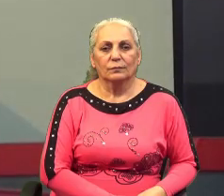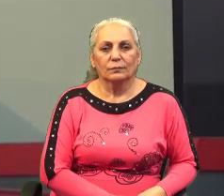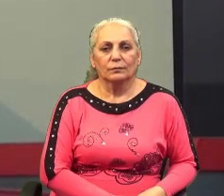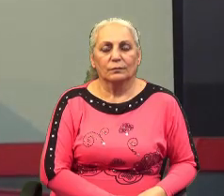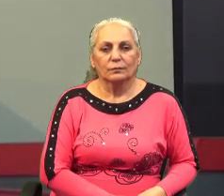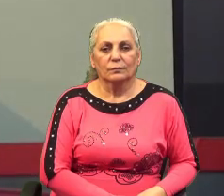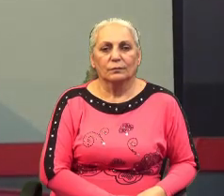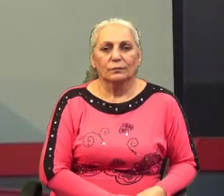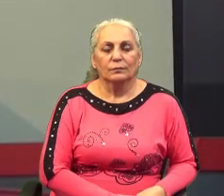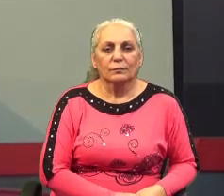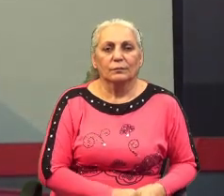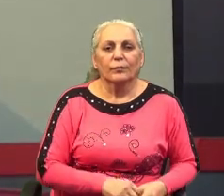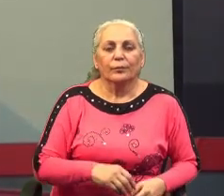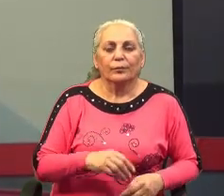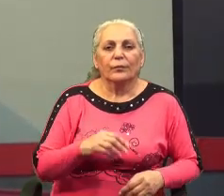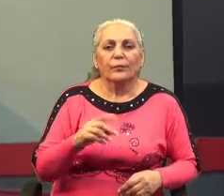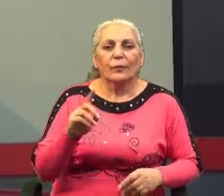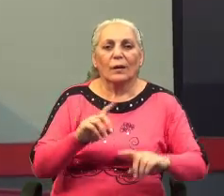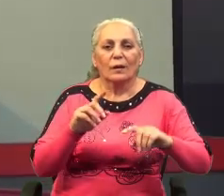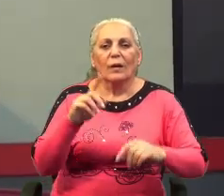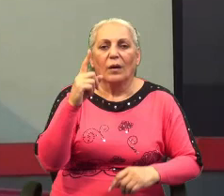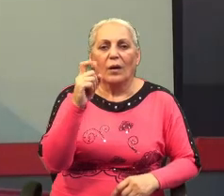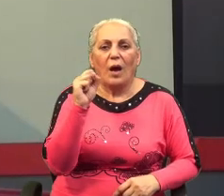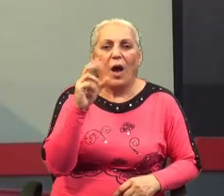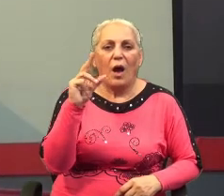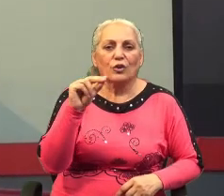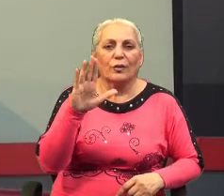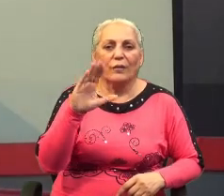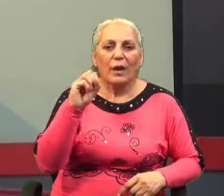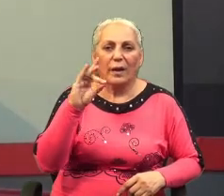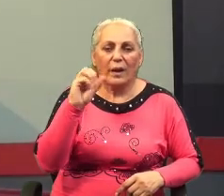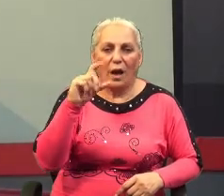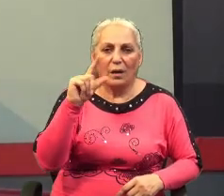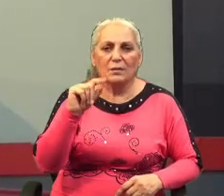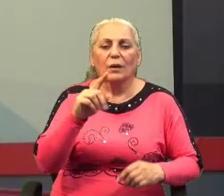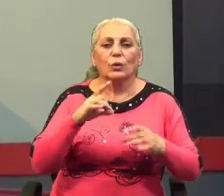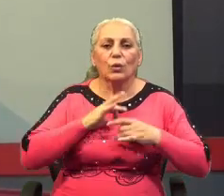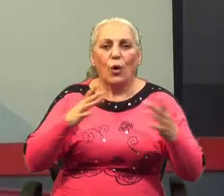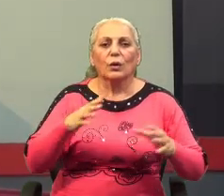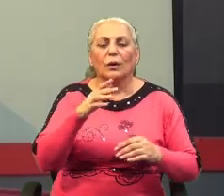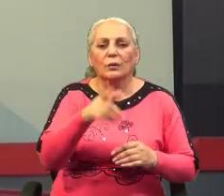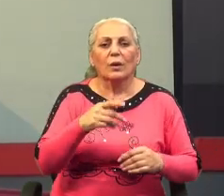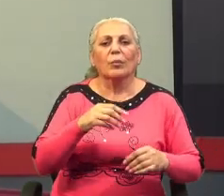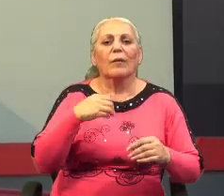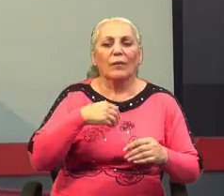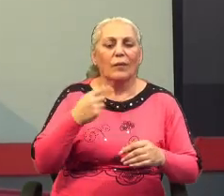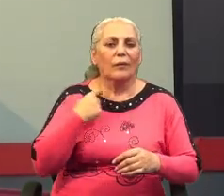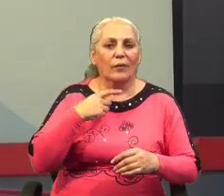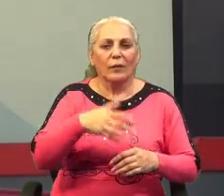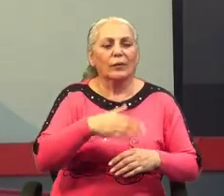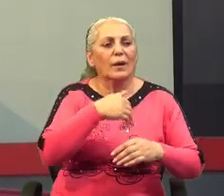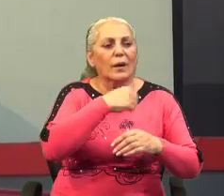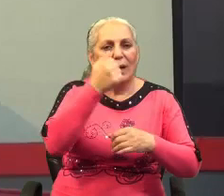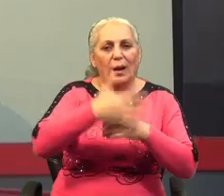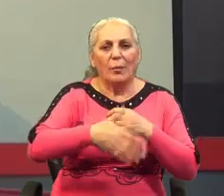Թարգման այս հատվածում Խաչվերած տոնին նվիրված մեկ միջոցառման մասին Վանաձորի հայքի հրապարակից երիտասարդները քայլերթով